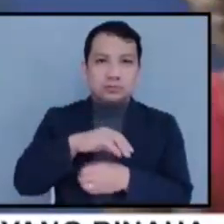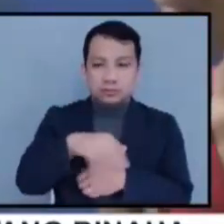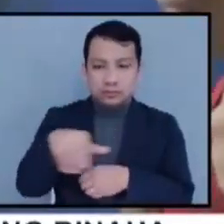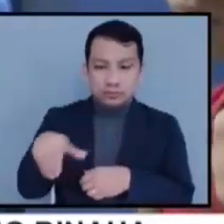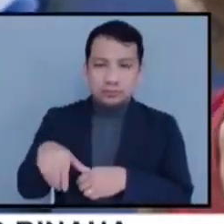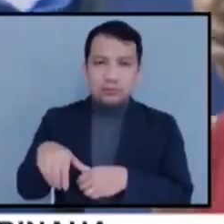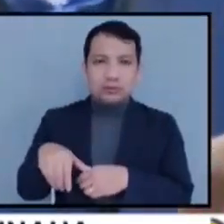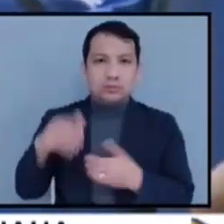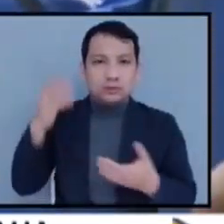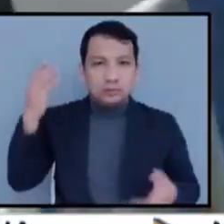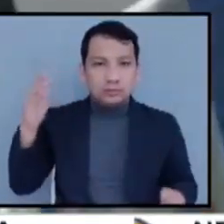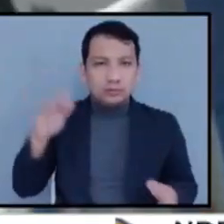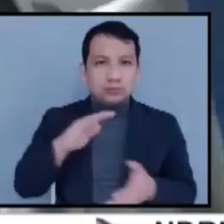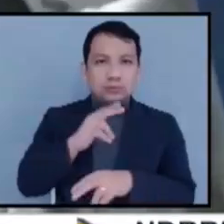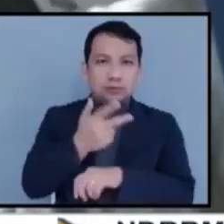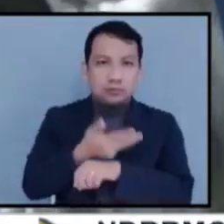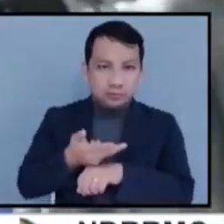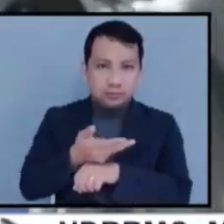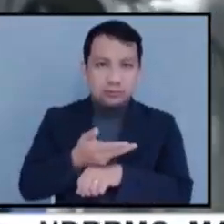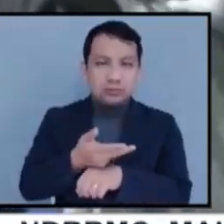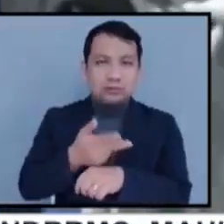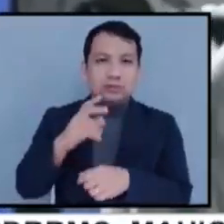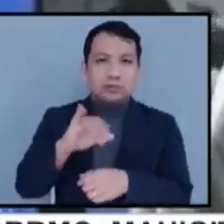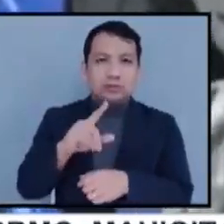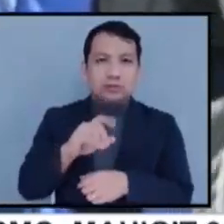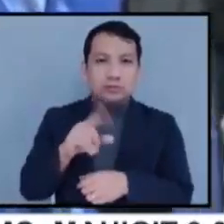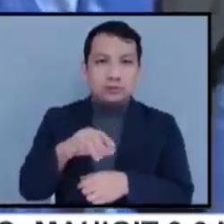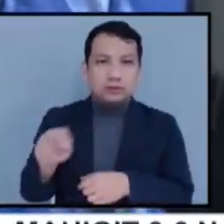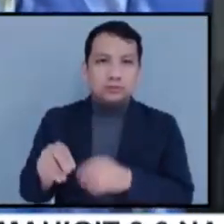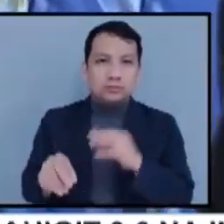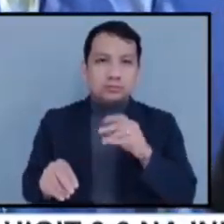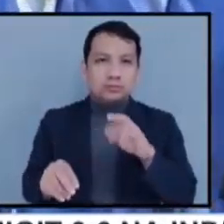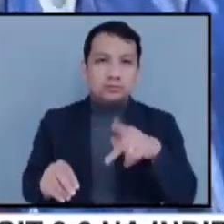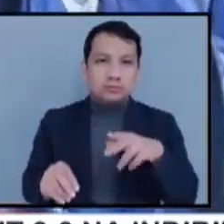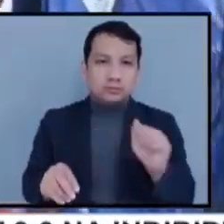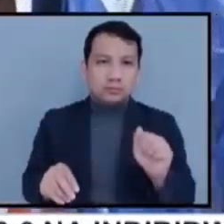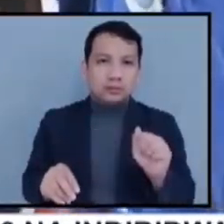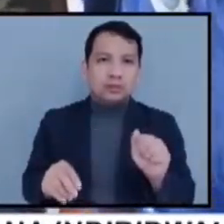Central Luzon, Calabarzon, Mimaropa at Western Visayas.